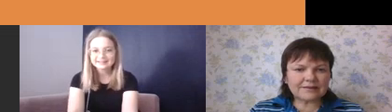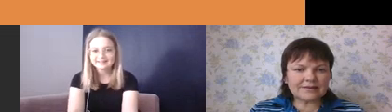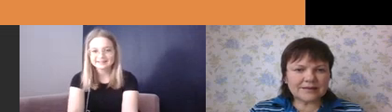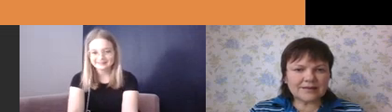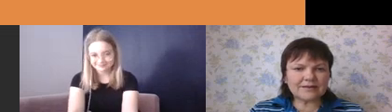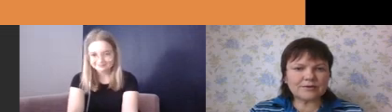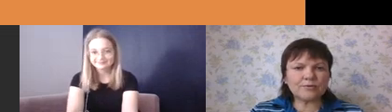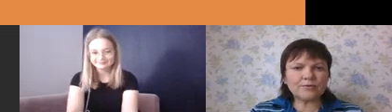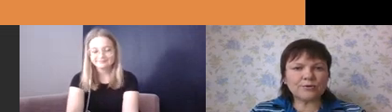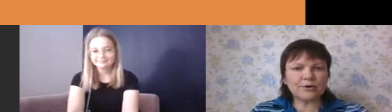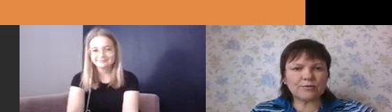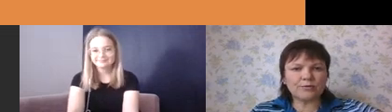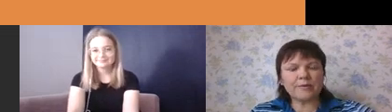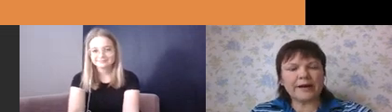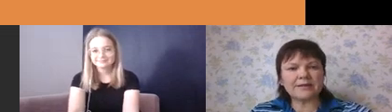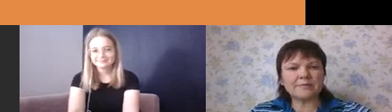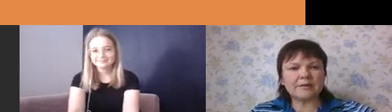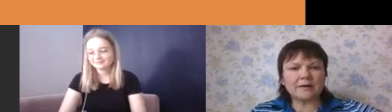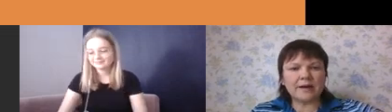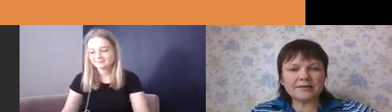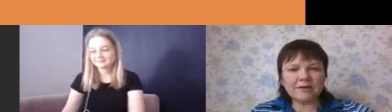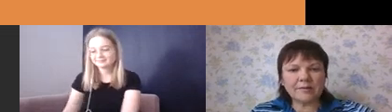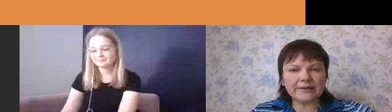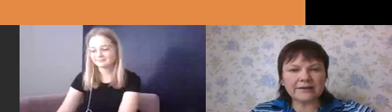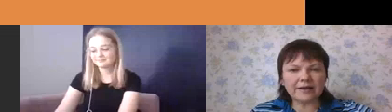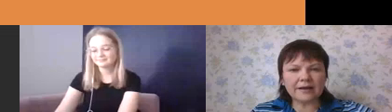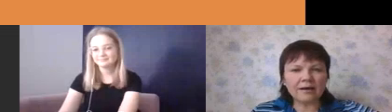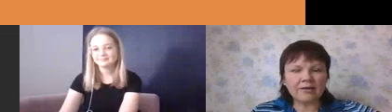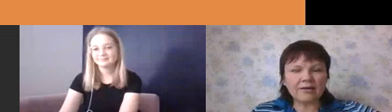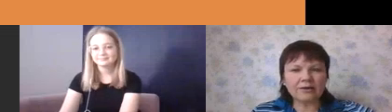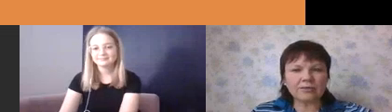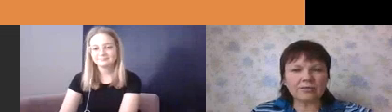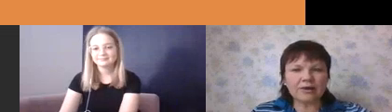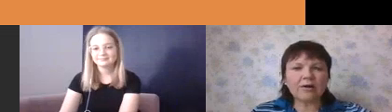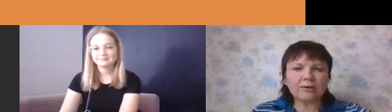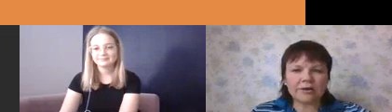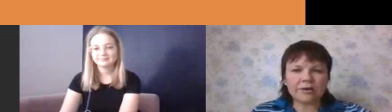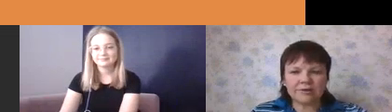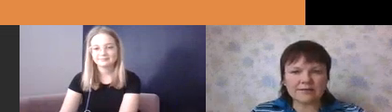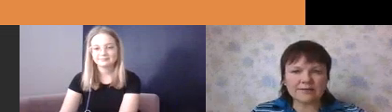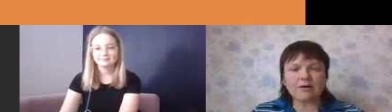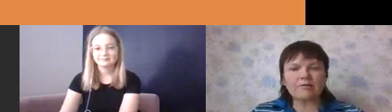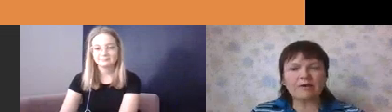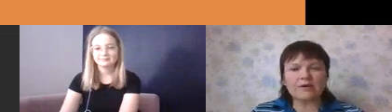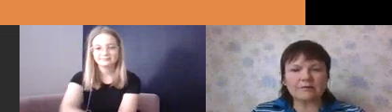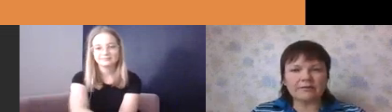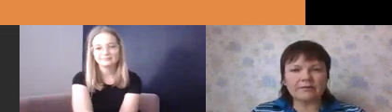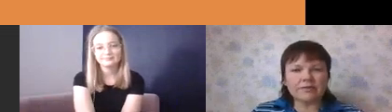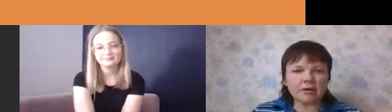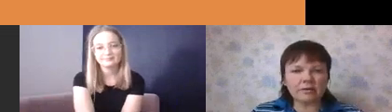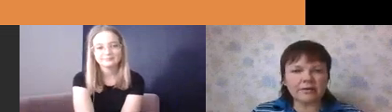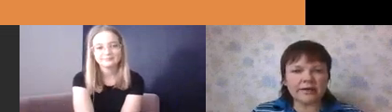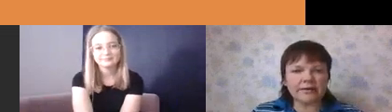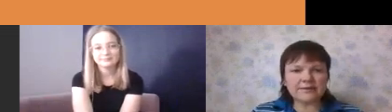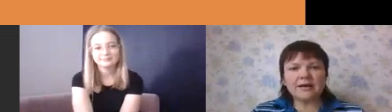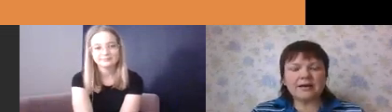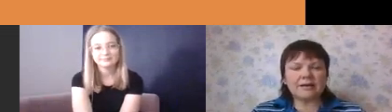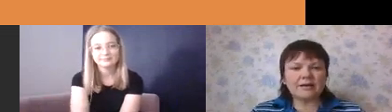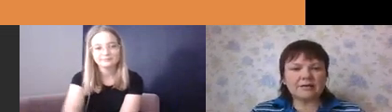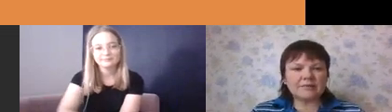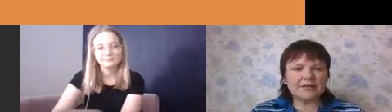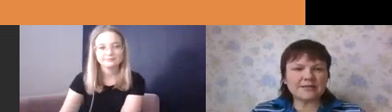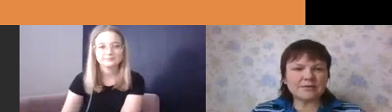Ja kindlasti, no kuna me rääksime, et lähedaste ametite kohta uurida, aga üldiselt siis ka, et vaadata videoid,